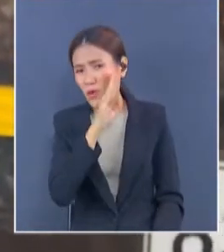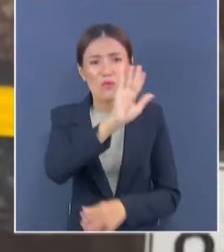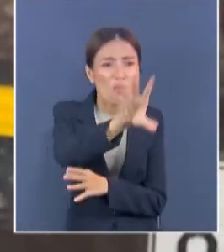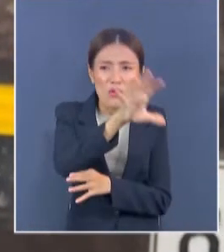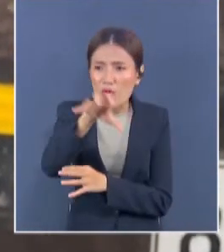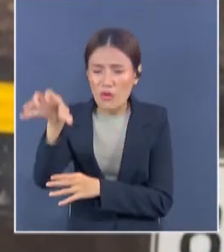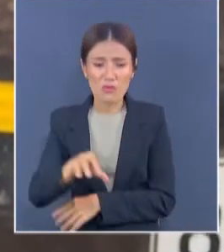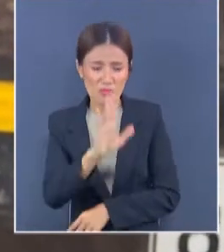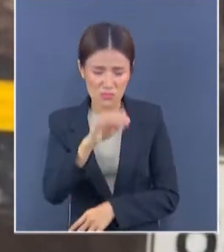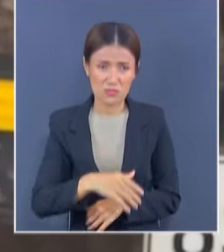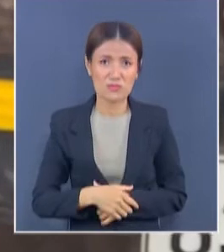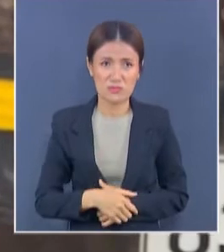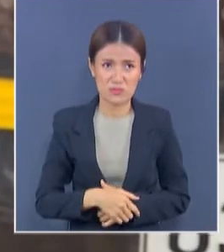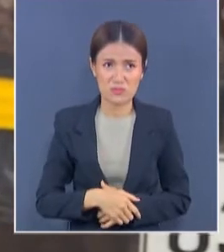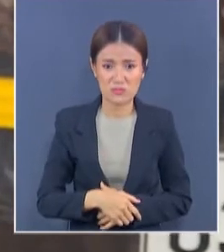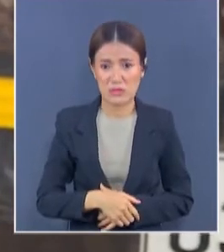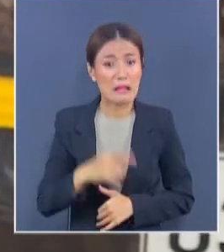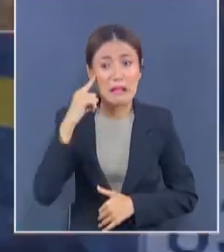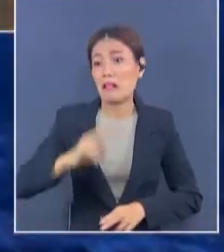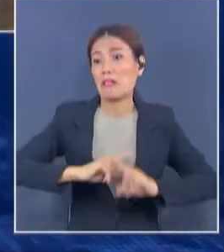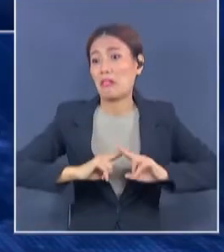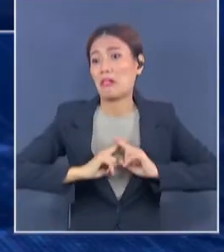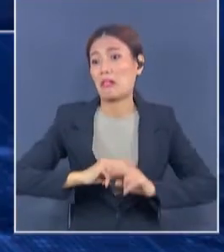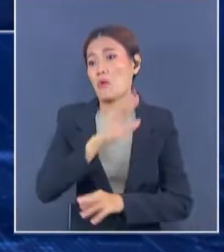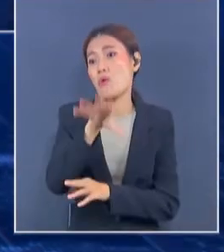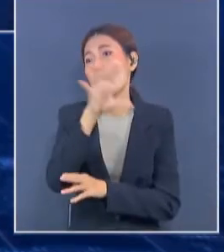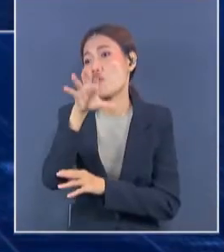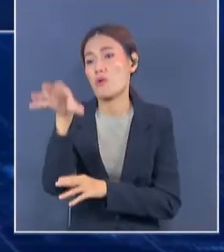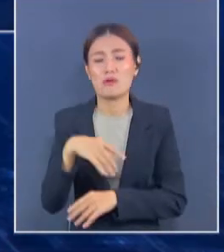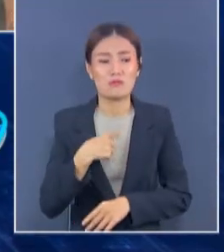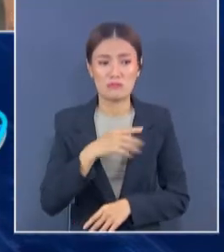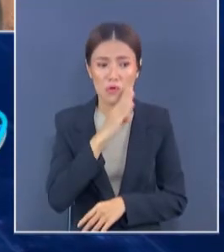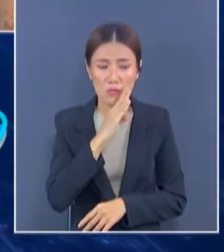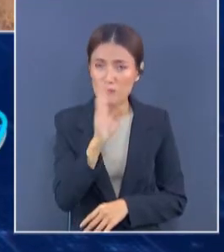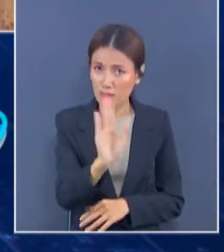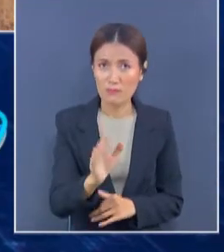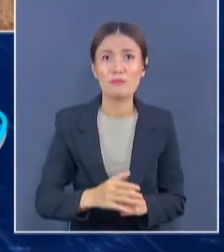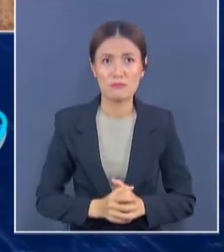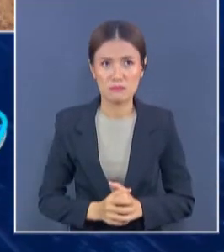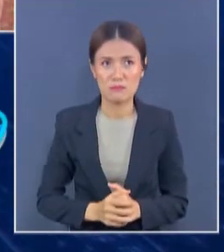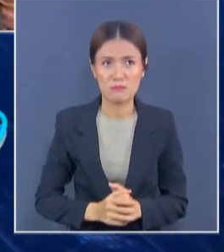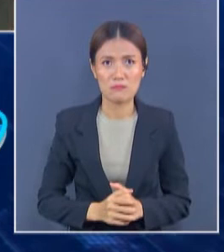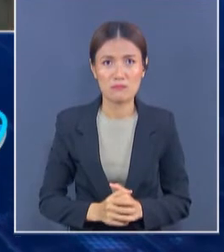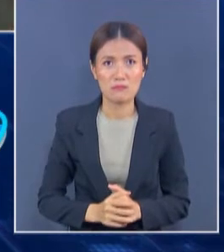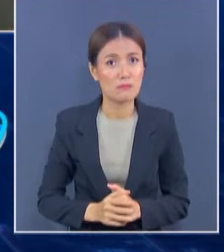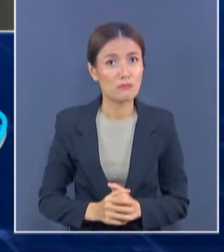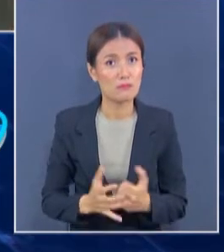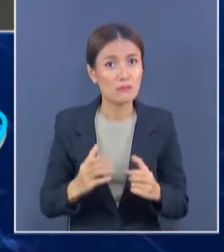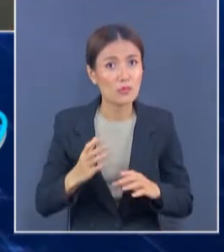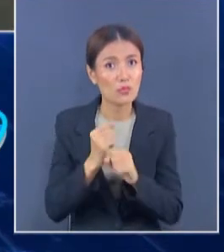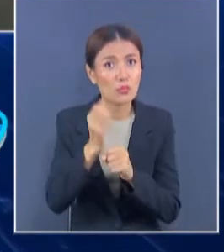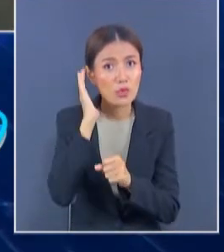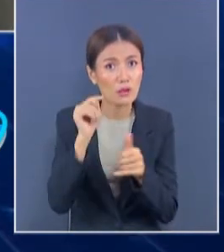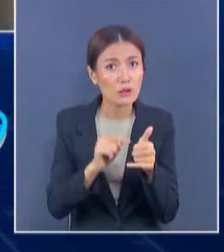ไม่ใช่แบบเอาในตัวเราว่าตัวเองอยากให้กับตัวกับใจนะเอาสิ่งนี้ตกลงที่เดี๋ยวให้สัมภาษณ์เนี่ย